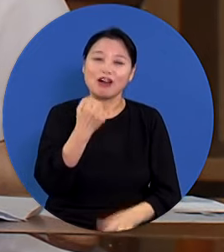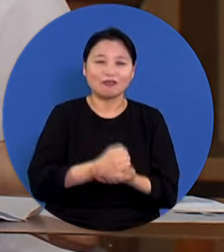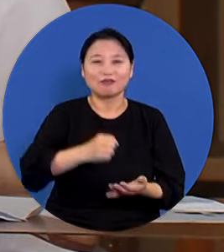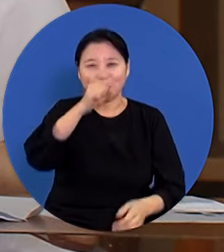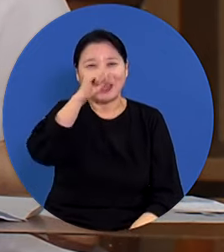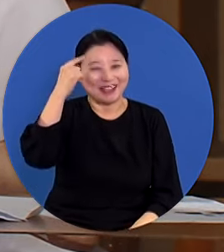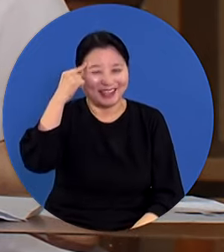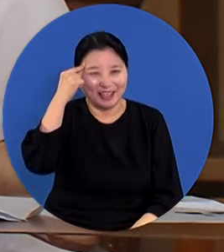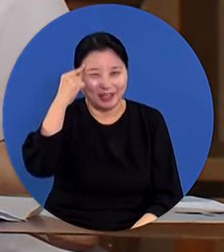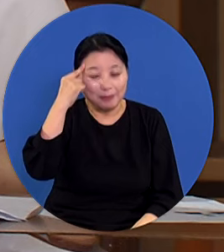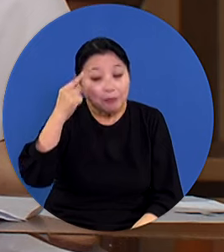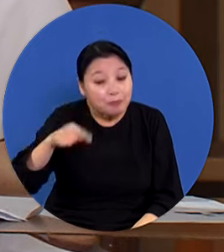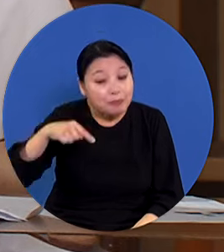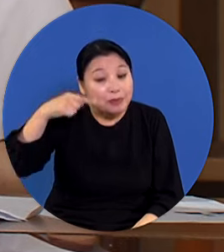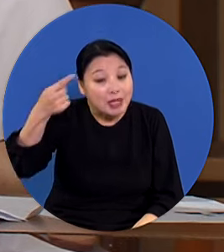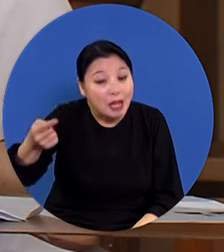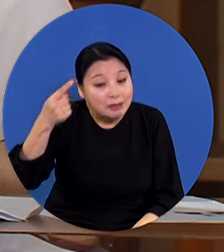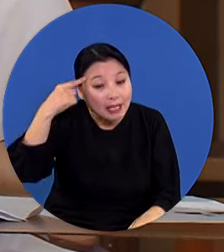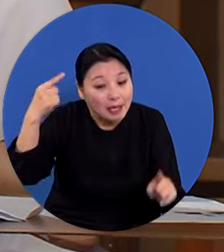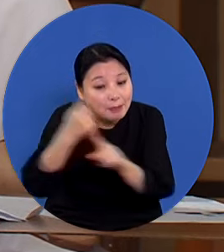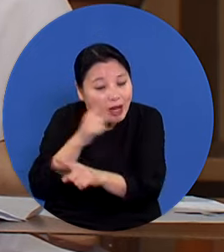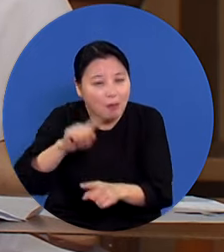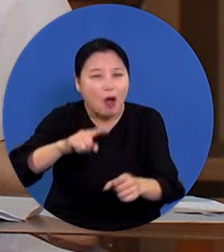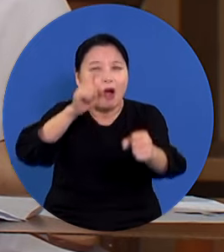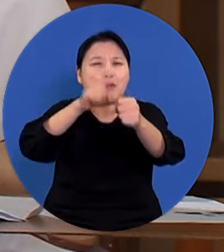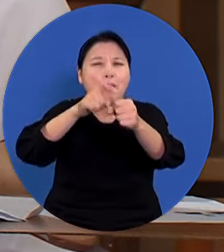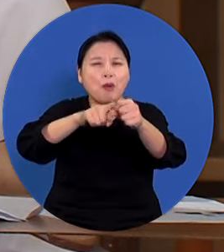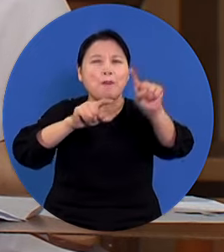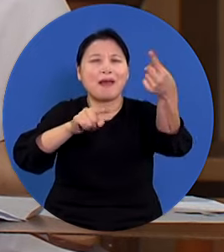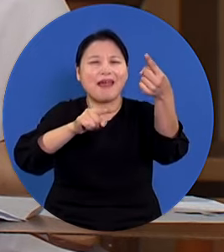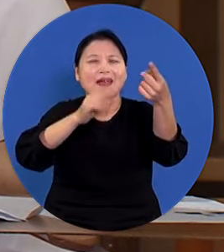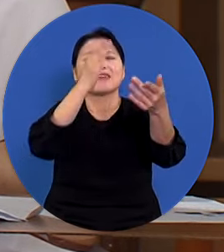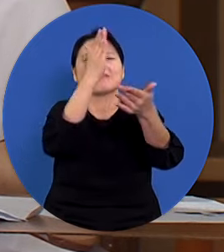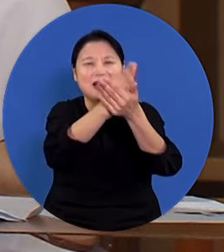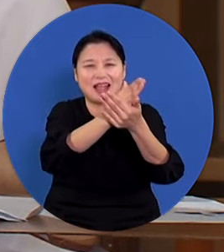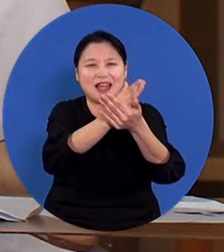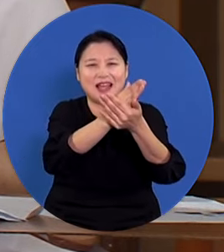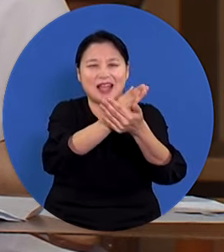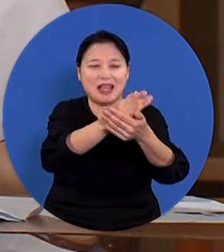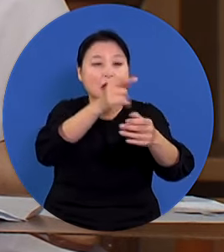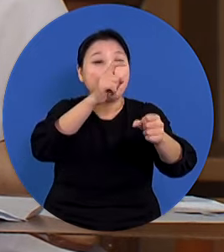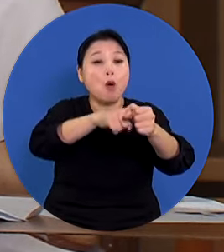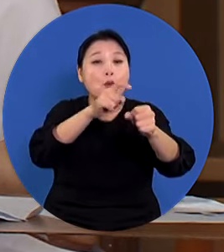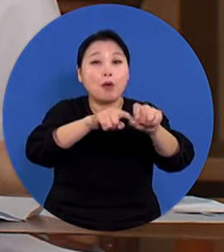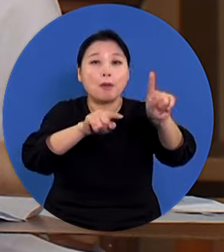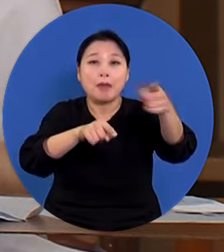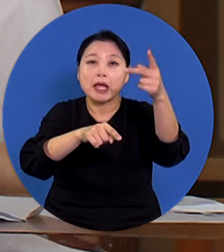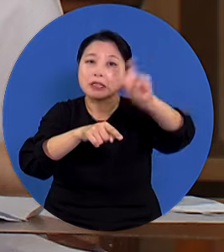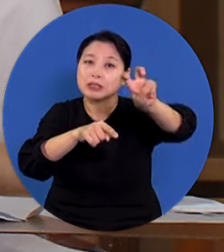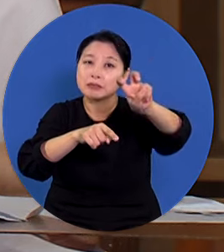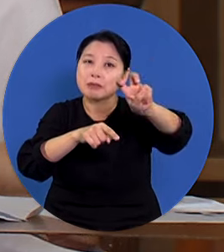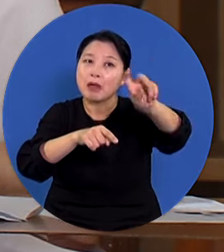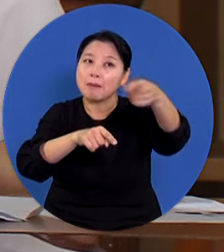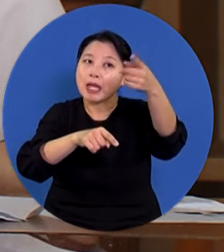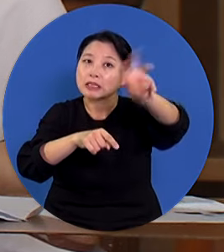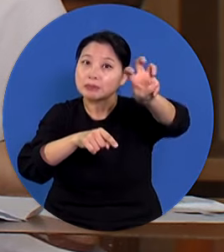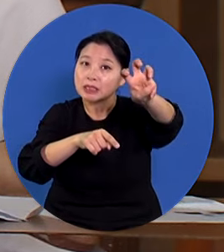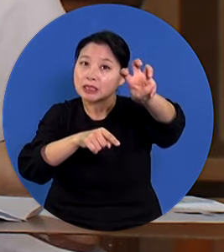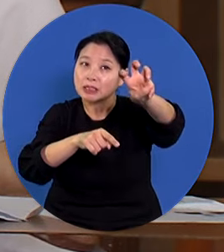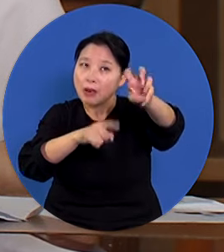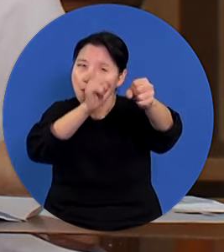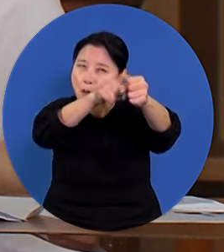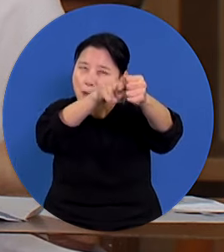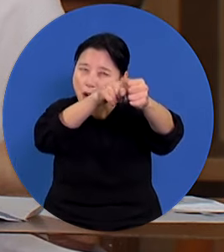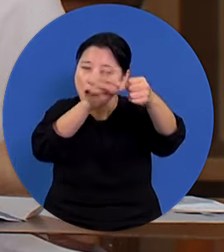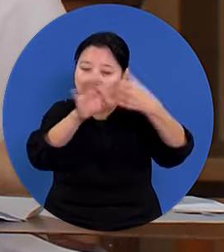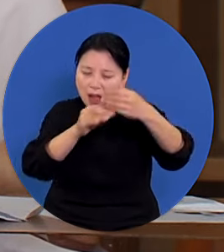그다음 제가 생각한 게 뭐냐면 다음부터는 목표를 100으로 하지 말고 한 100 20, 30을 하면 되겠구나. 거기